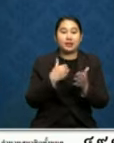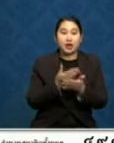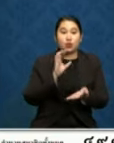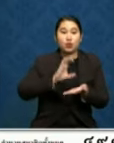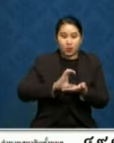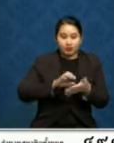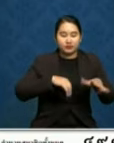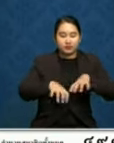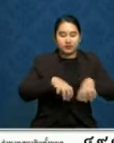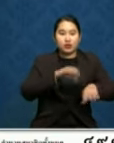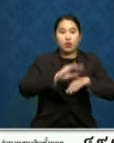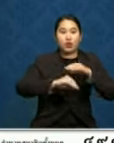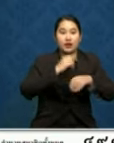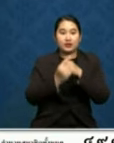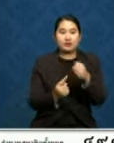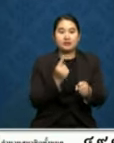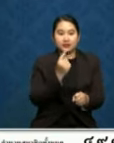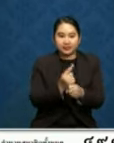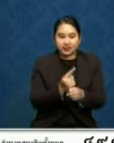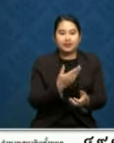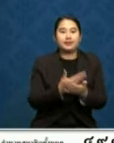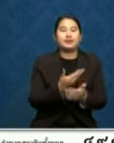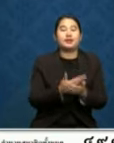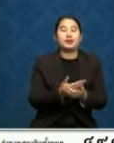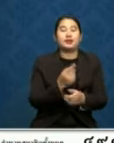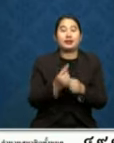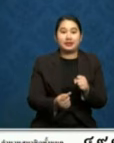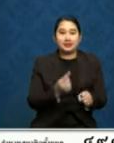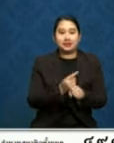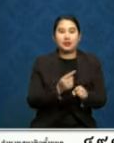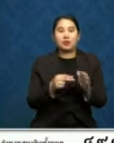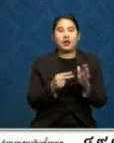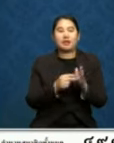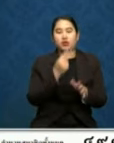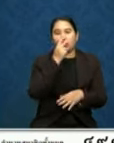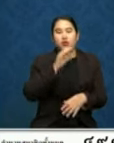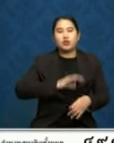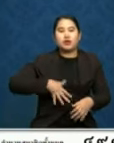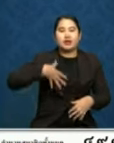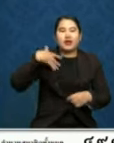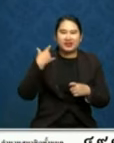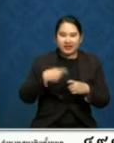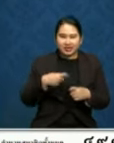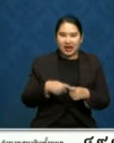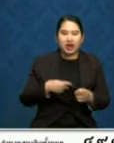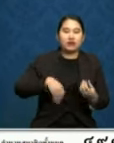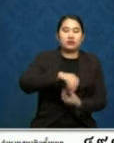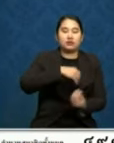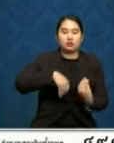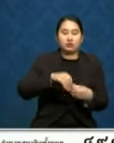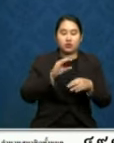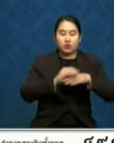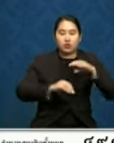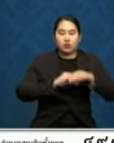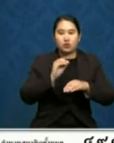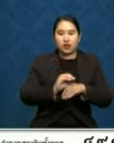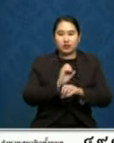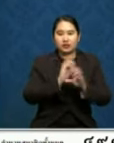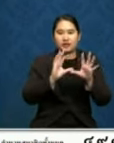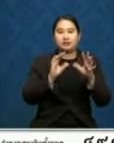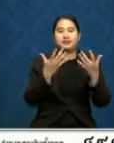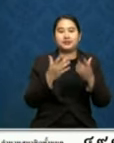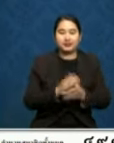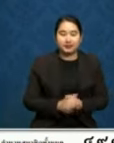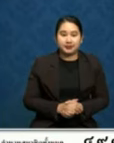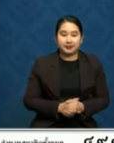ำหรับการจัดโครงการทั้งปีค่ะงบเฉลี่ยนะคะจำนวนนี้ค่ะมันยากที่จะนำไปใช้ให้เกิดโครงการที่เป็นชิ้นเป็นอันได้